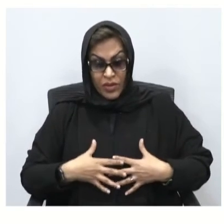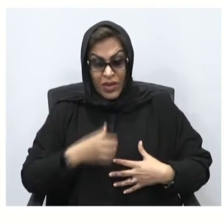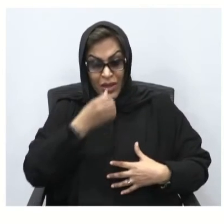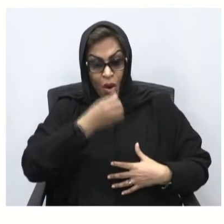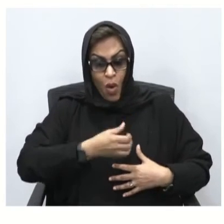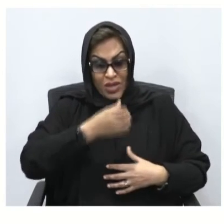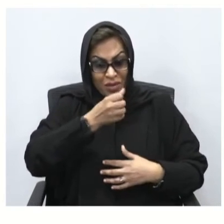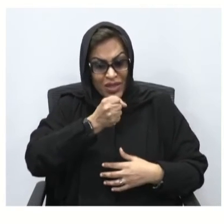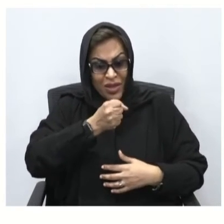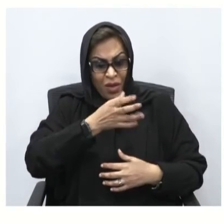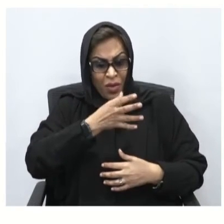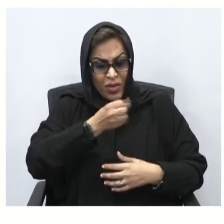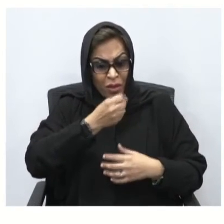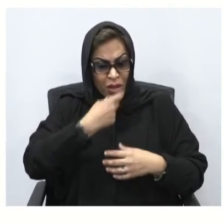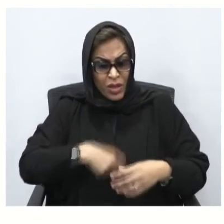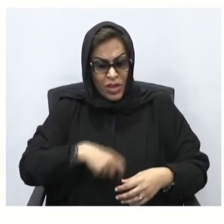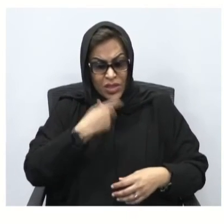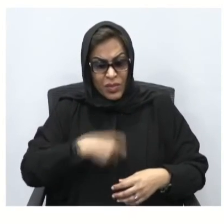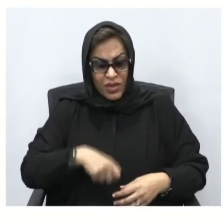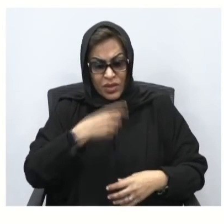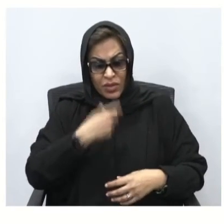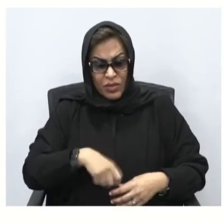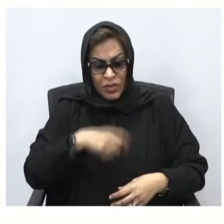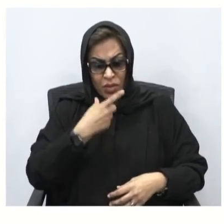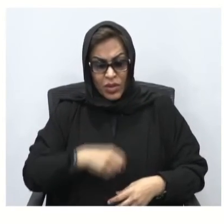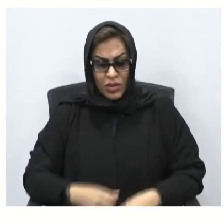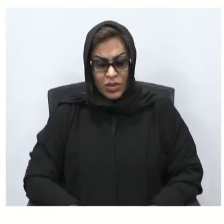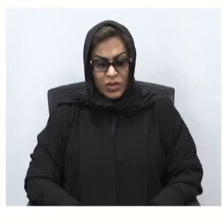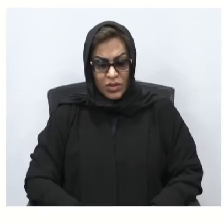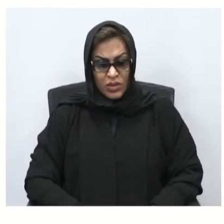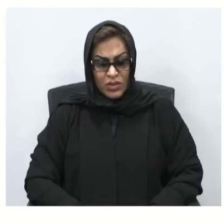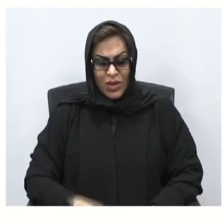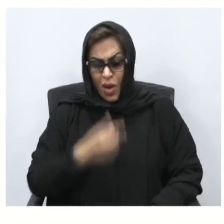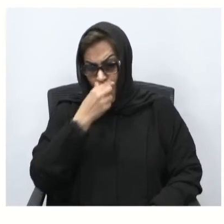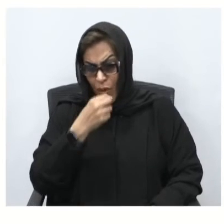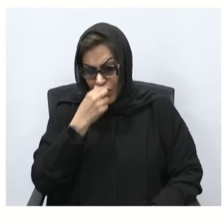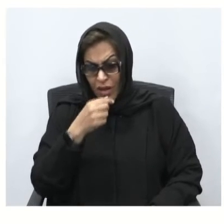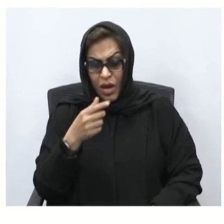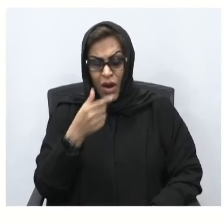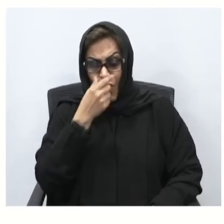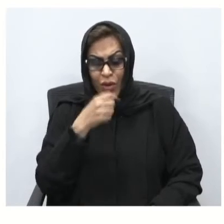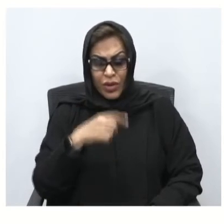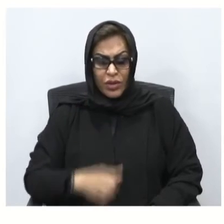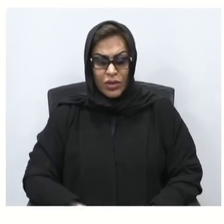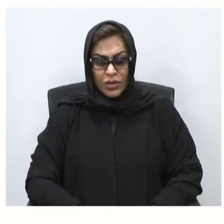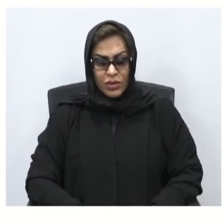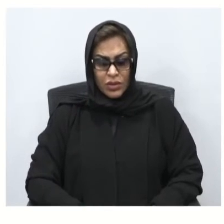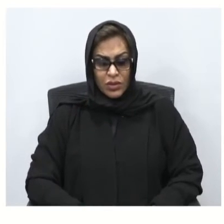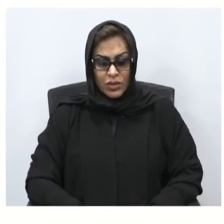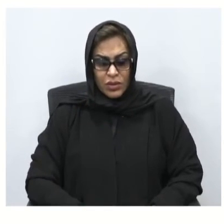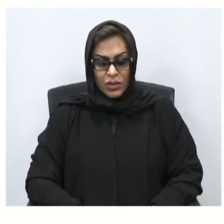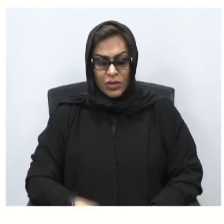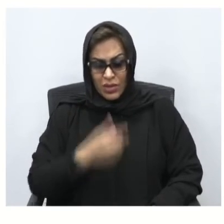قصيبات الهوائيه ينشا عن بسبب ممتاز بعض المواد الغريبه المثيره للتحسس